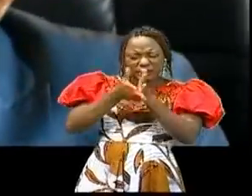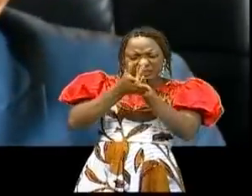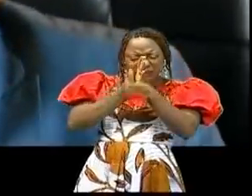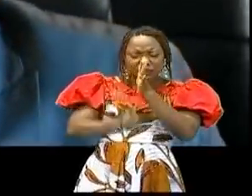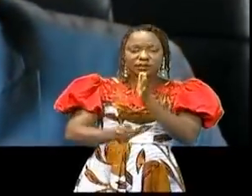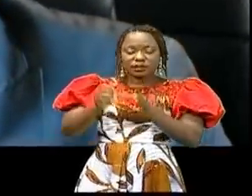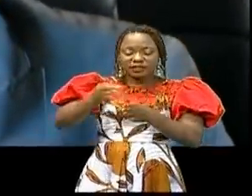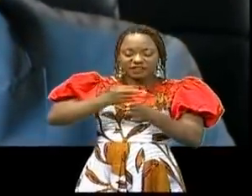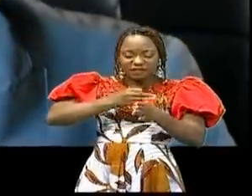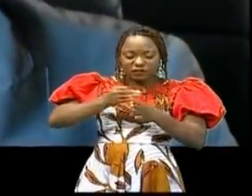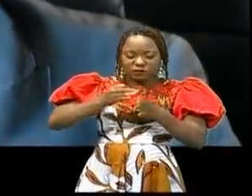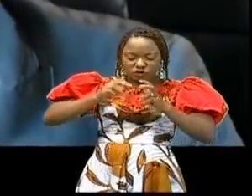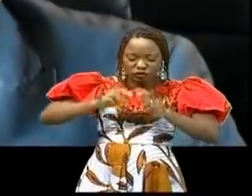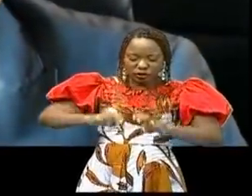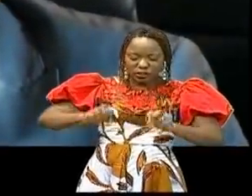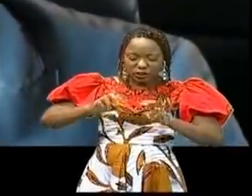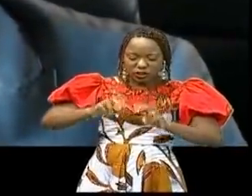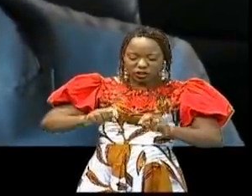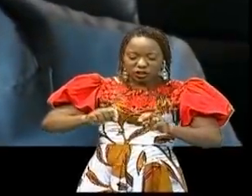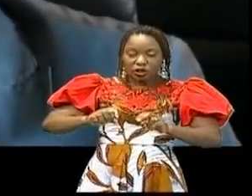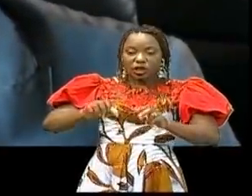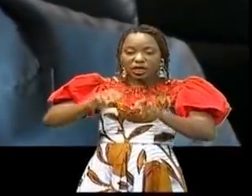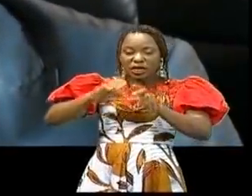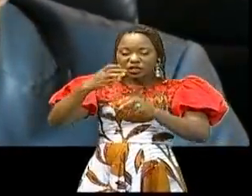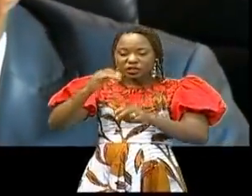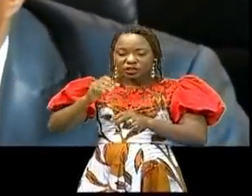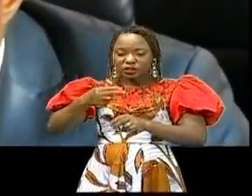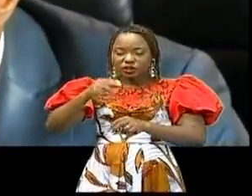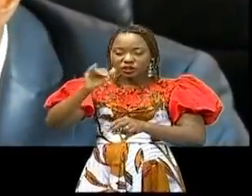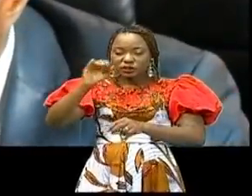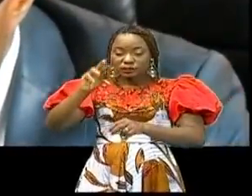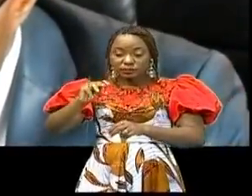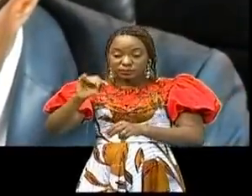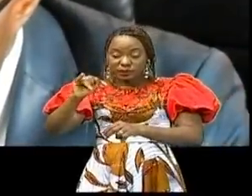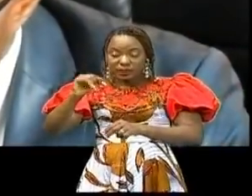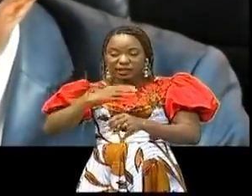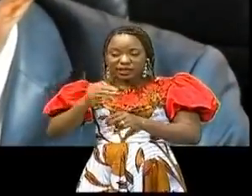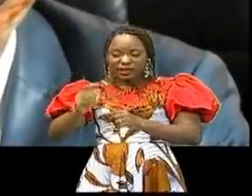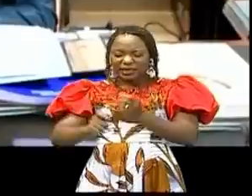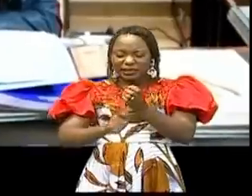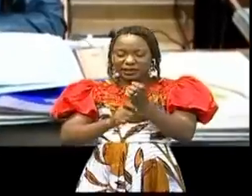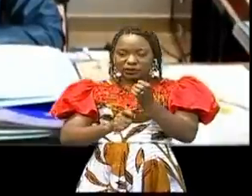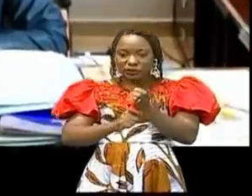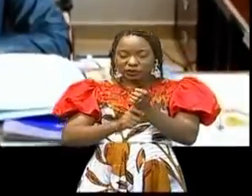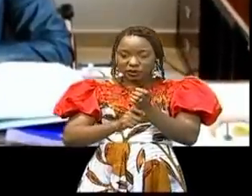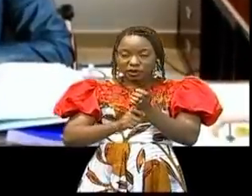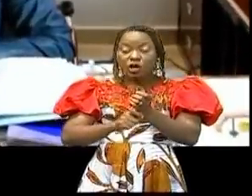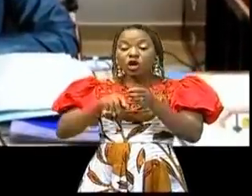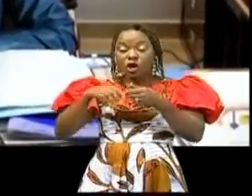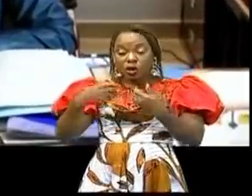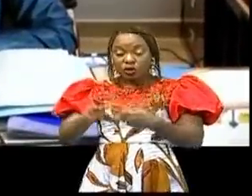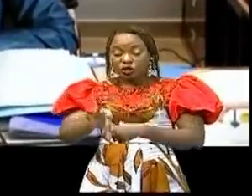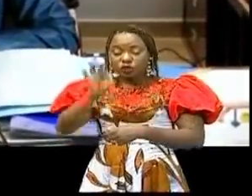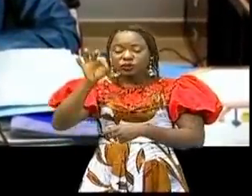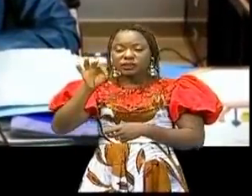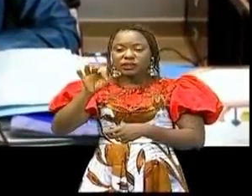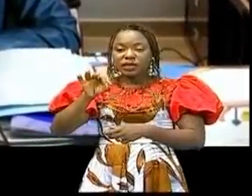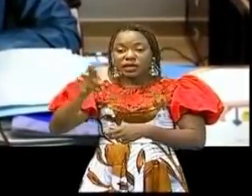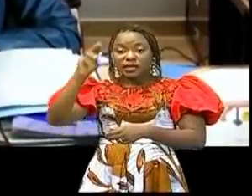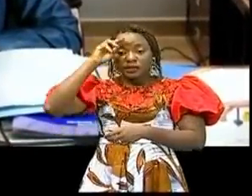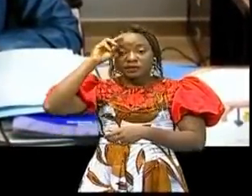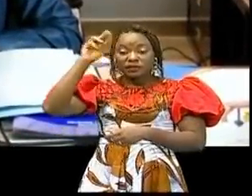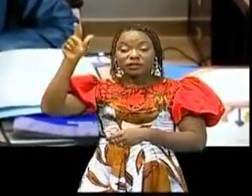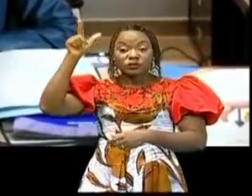la formation et la recherche en chimie et technologie de batterie. L'université de Lubumbashi a été choisie aux fins